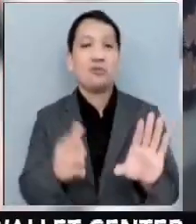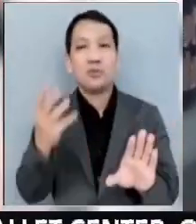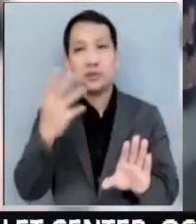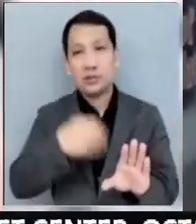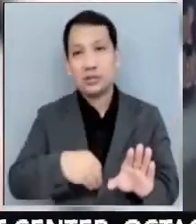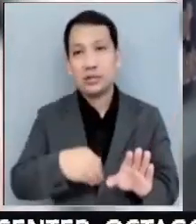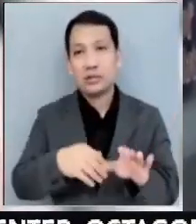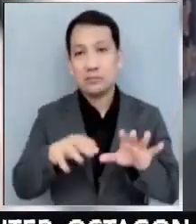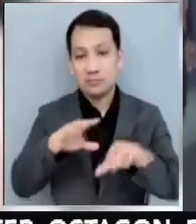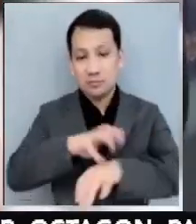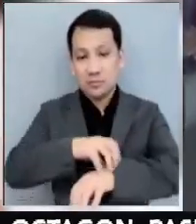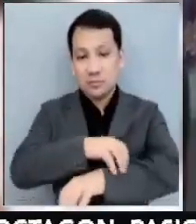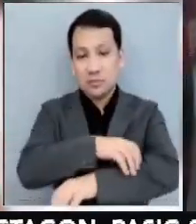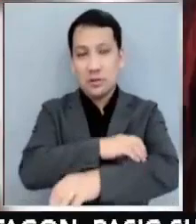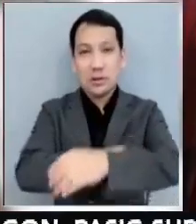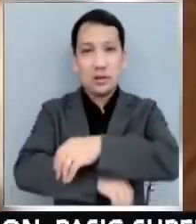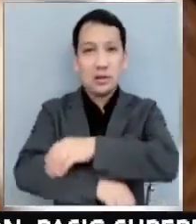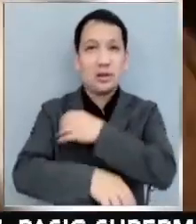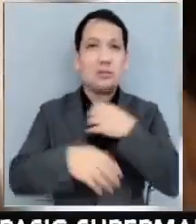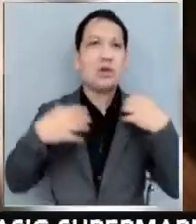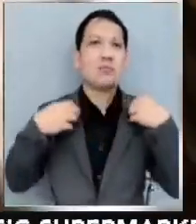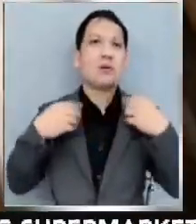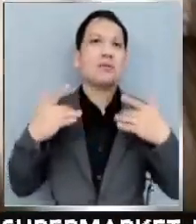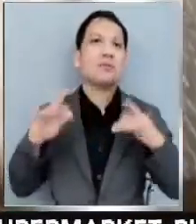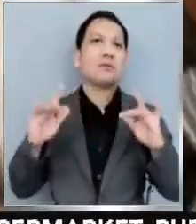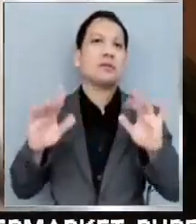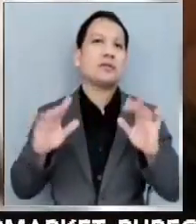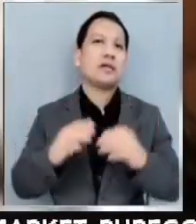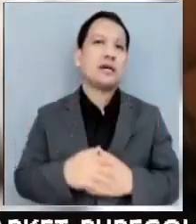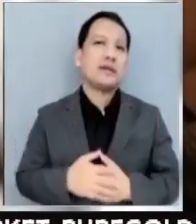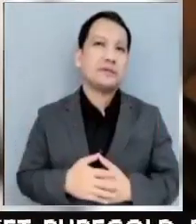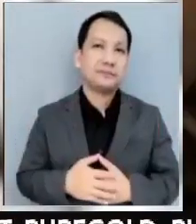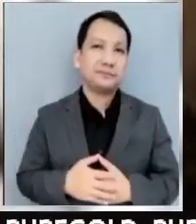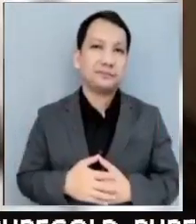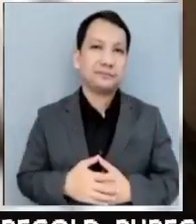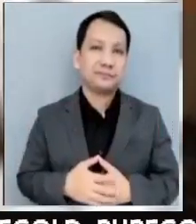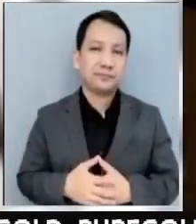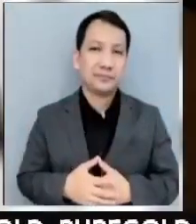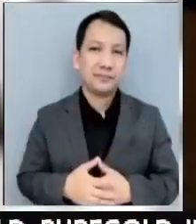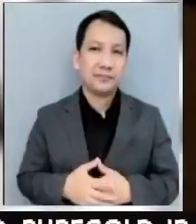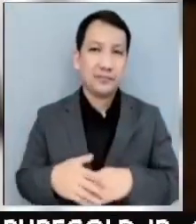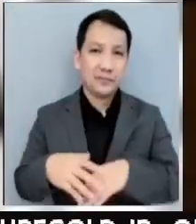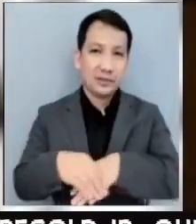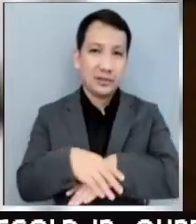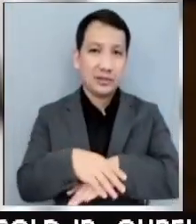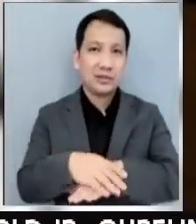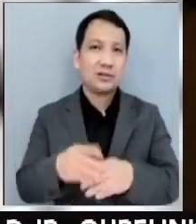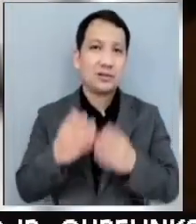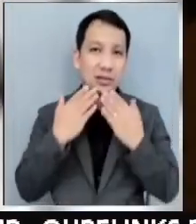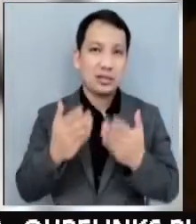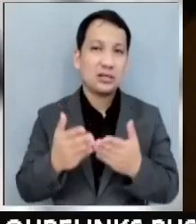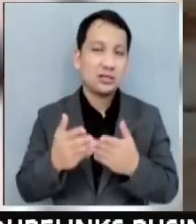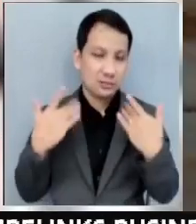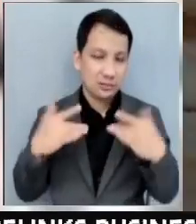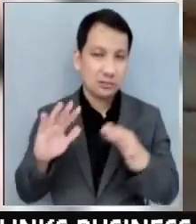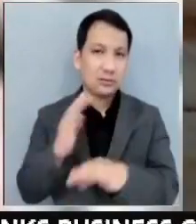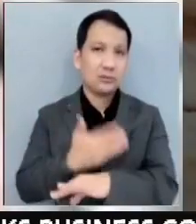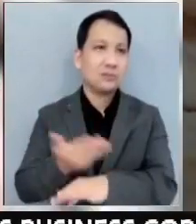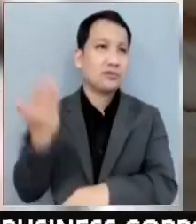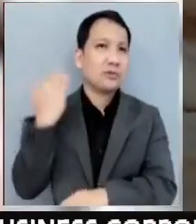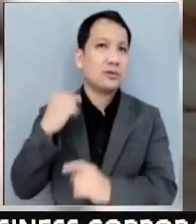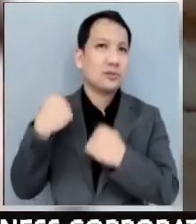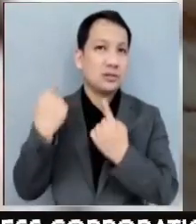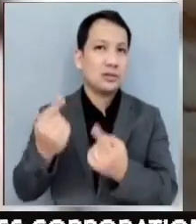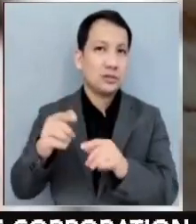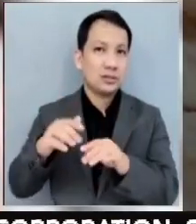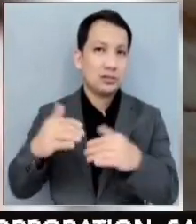pagpapamasahe. Para ma-relax po kayo. Salamat. Kapuso Foundation, na-relax kami simula nung pagkabata